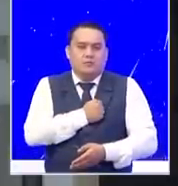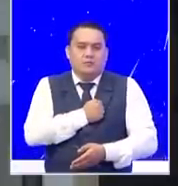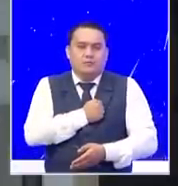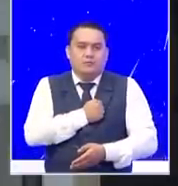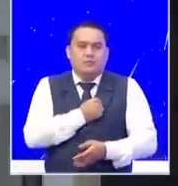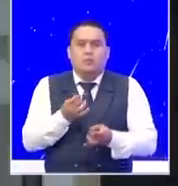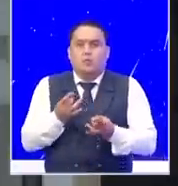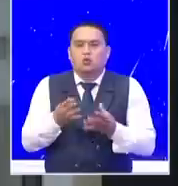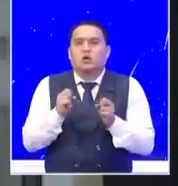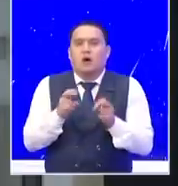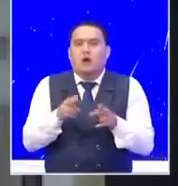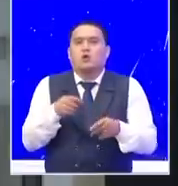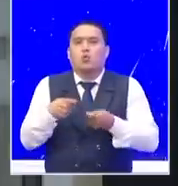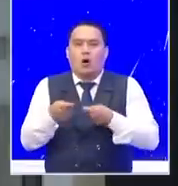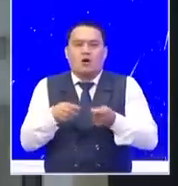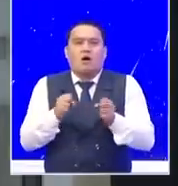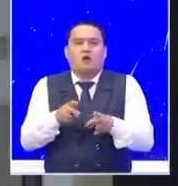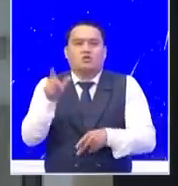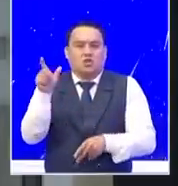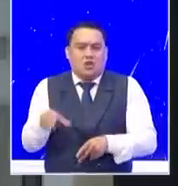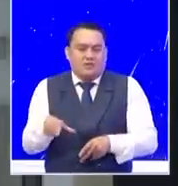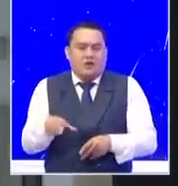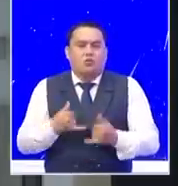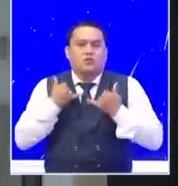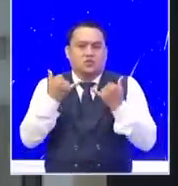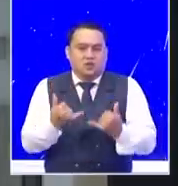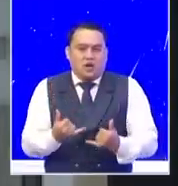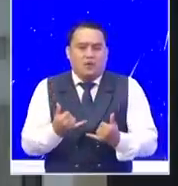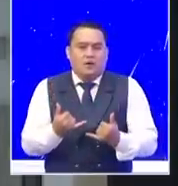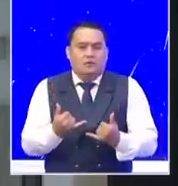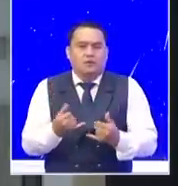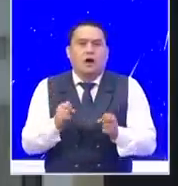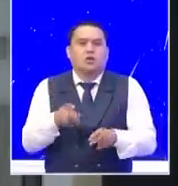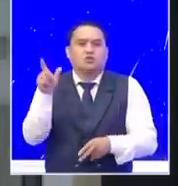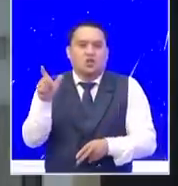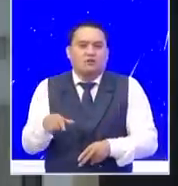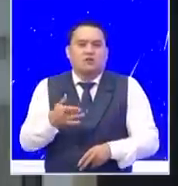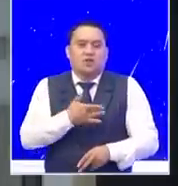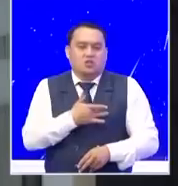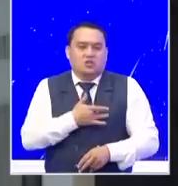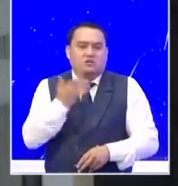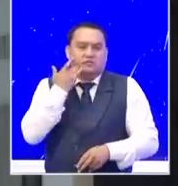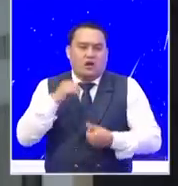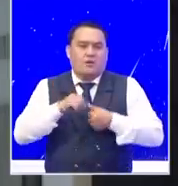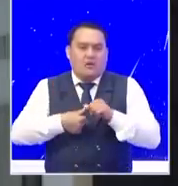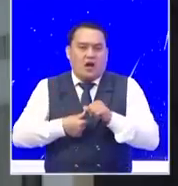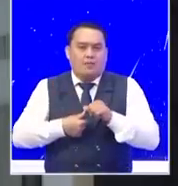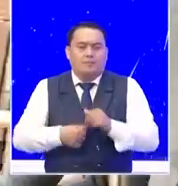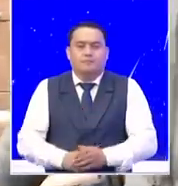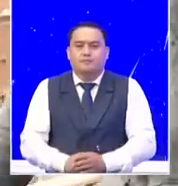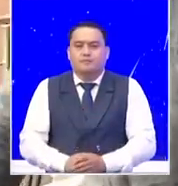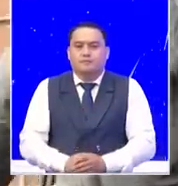Не просто как руководителя, как человека с большой буквы, как человека, который останется в наших сердцах навсегда. Это